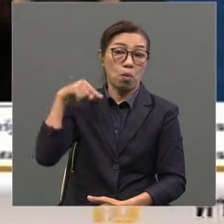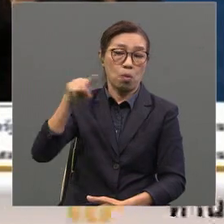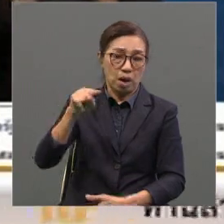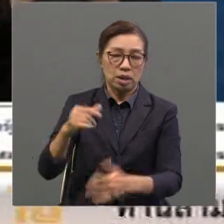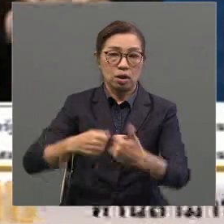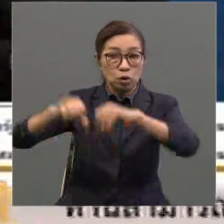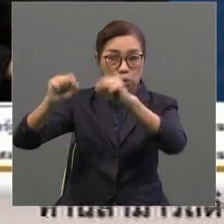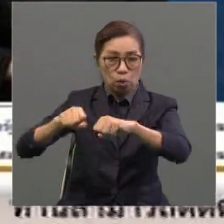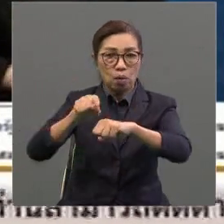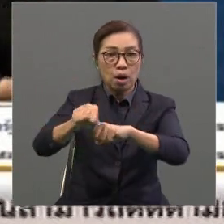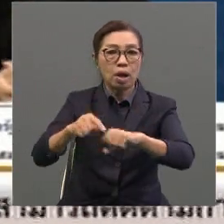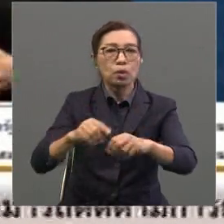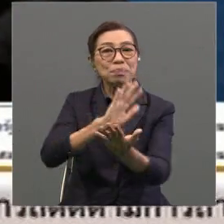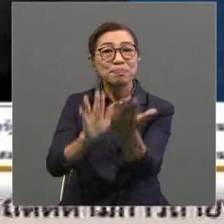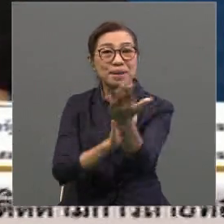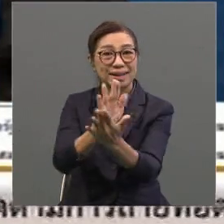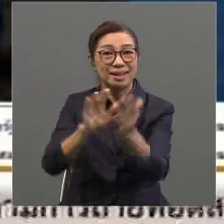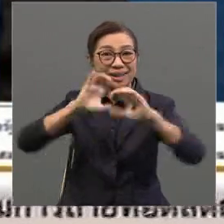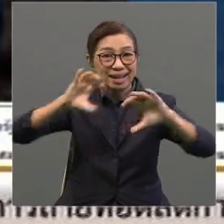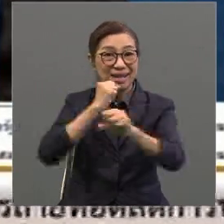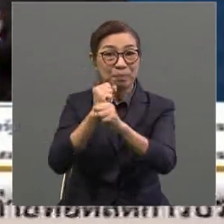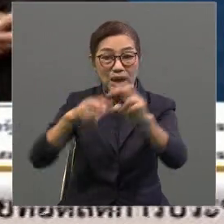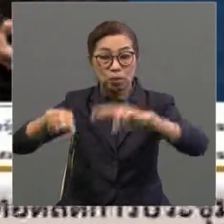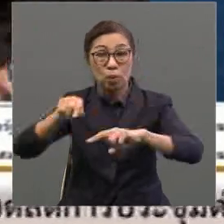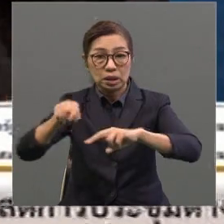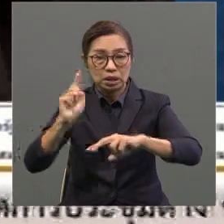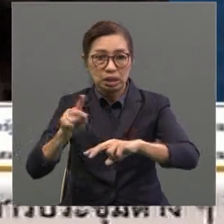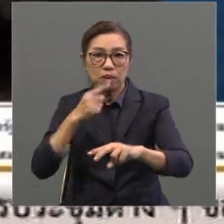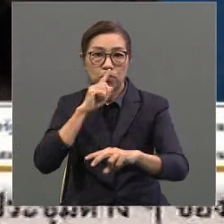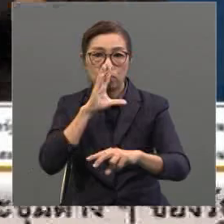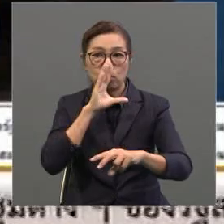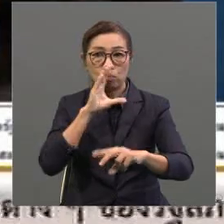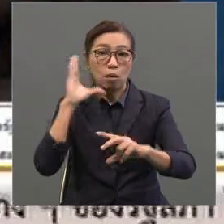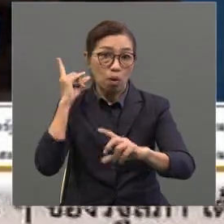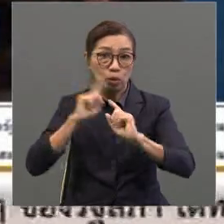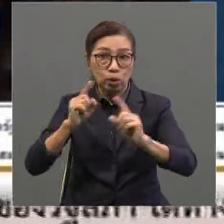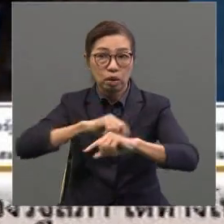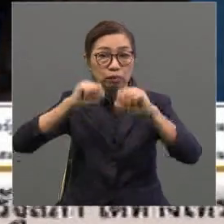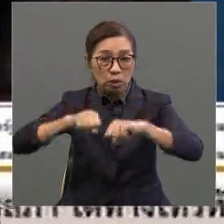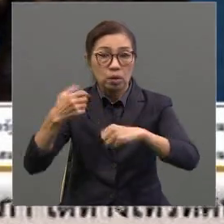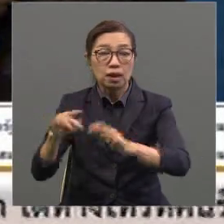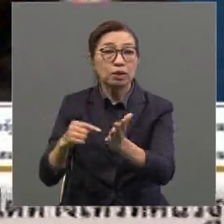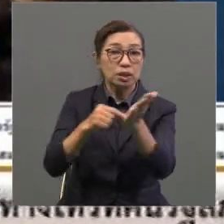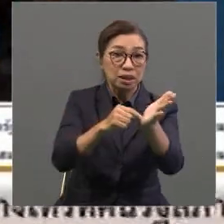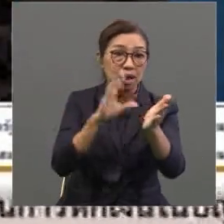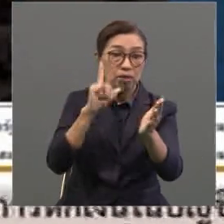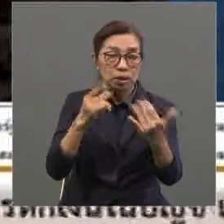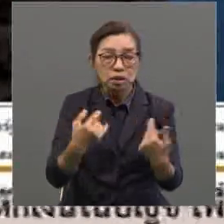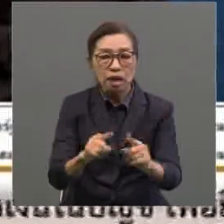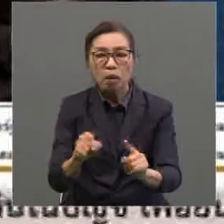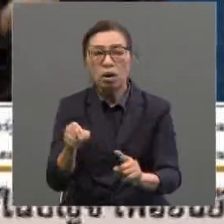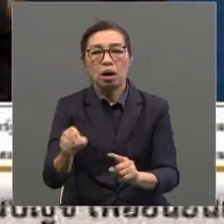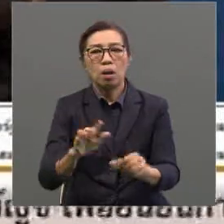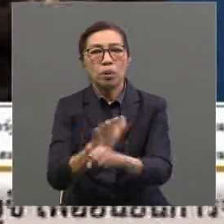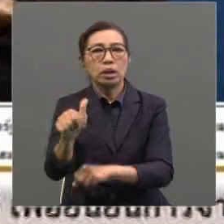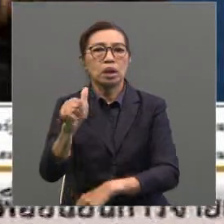วันนี้จะส่งแต่ถ้าส่งไปแล้วเนี่ยวันนี้วันอะไรนะวันอังคารและวันพรุ่งนี้ก็เป็นวันพุธที่ศาลรัฐธรรมนูญเค้าจะมีการประชุมกันตามปกติอยู่แล้ว